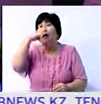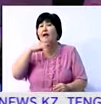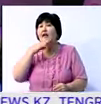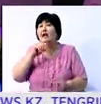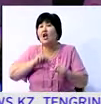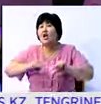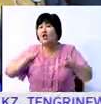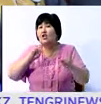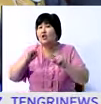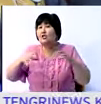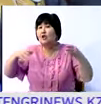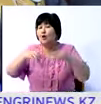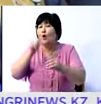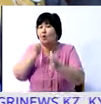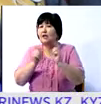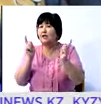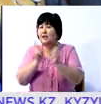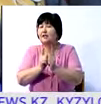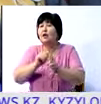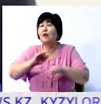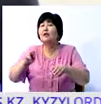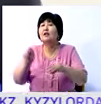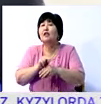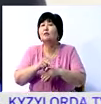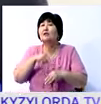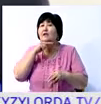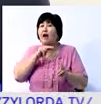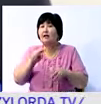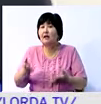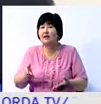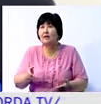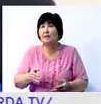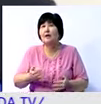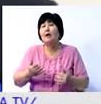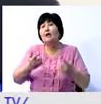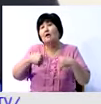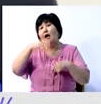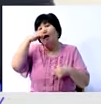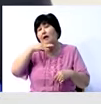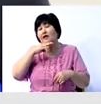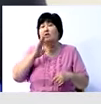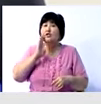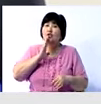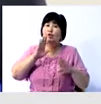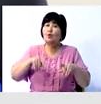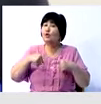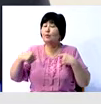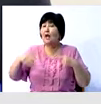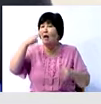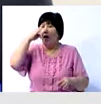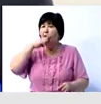істейді. Олар жиі бас қосып, балалардың тәрбиесін қадағалайды. Перзент үшін әкенің орны бір бөлек, шешенің орны бір бөлек. Әке ол